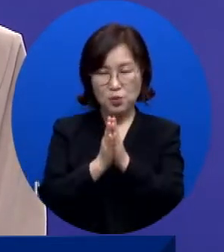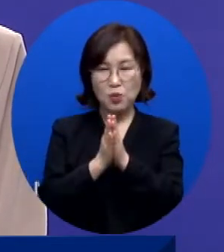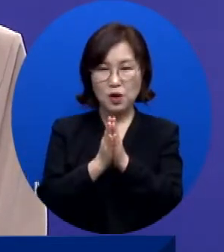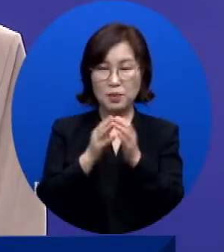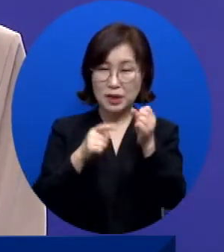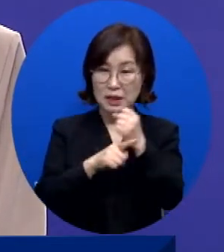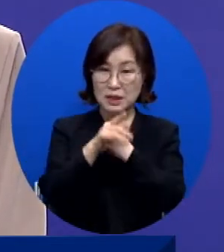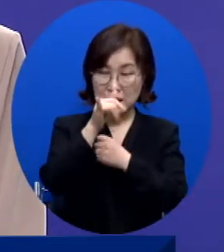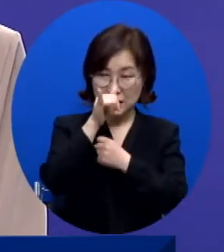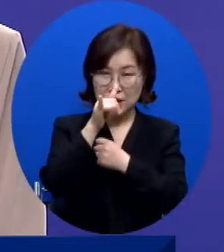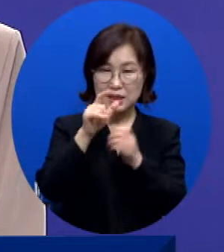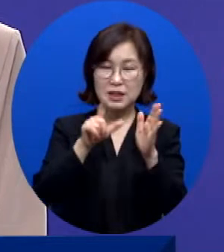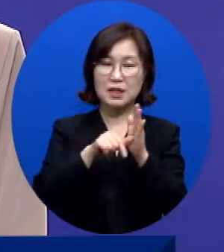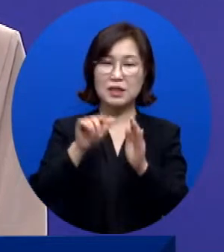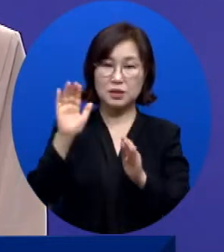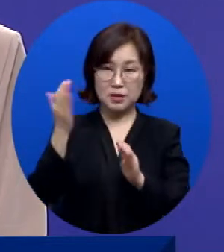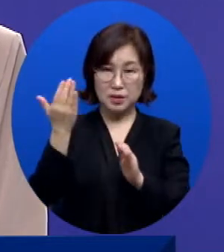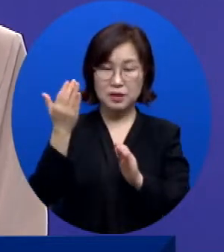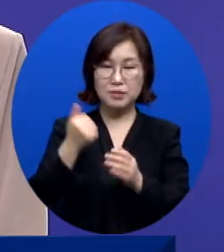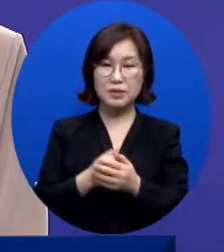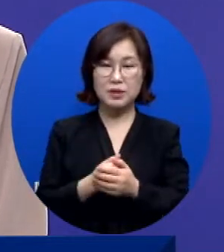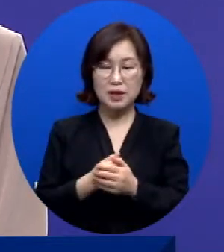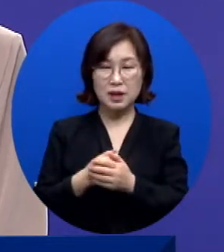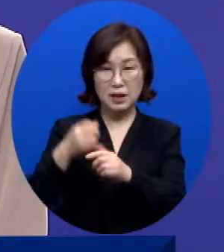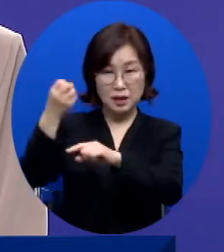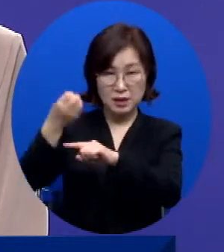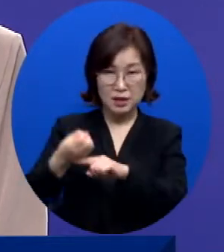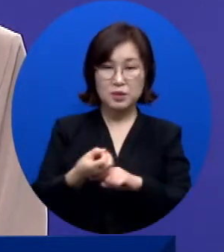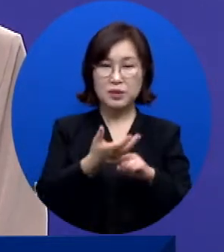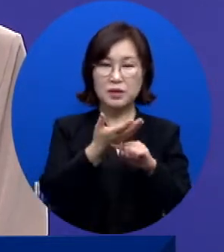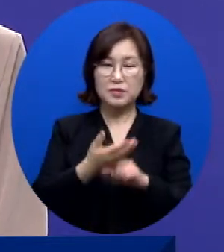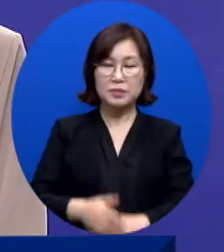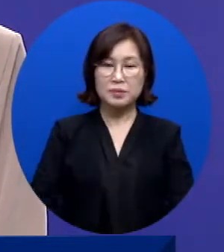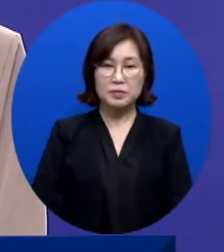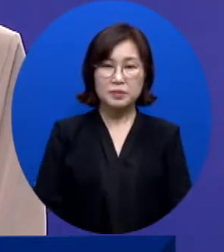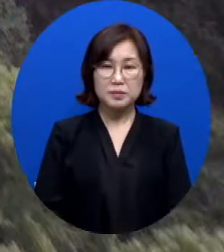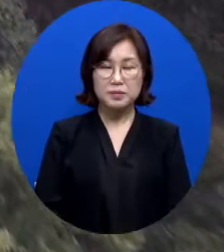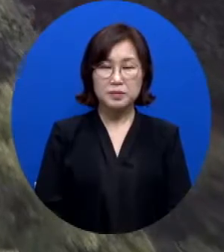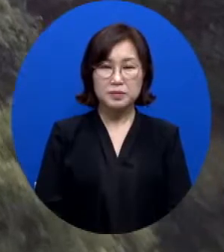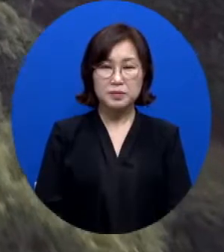있는 시간을 보냈습니다. 최이삭 객원 기자가 전해온 소식입니다.